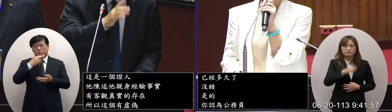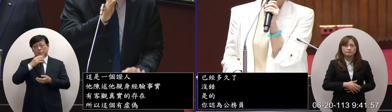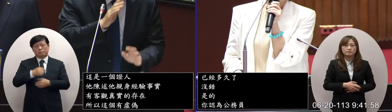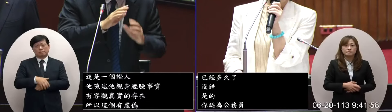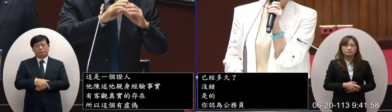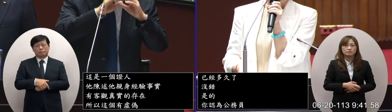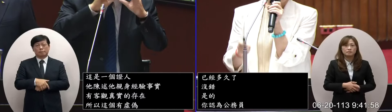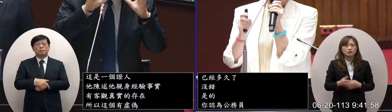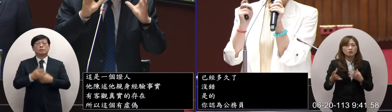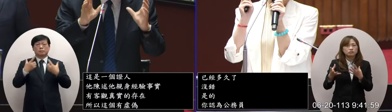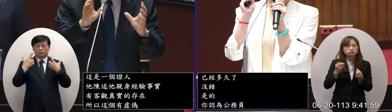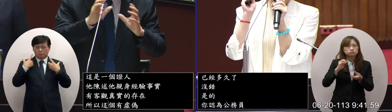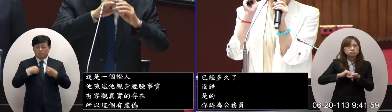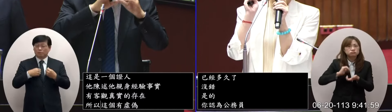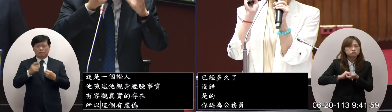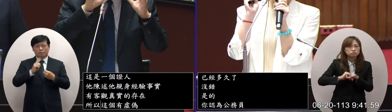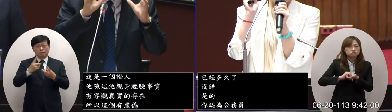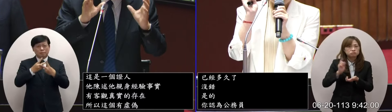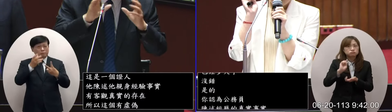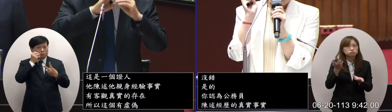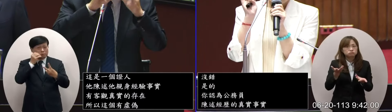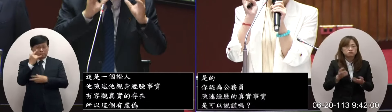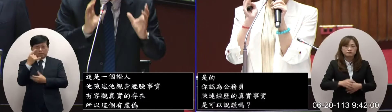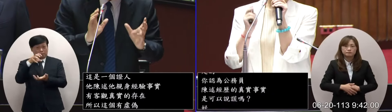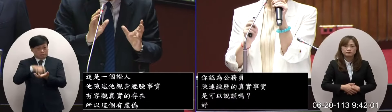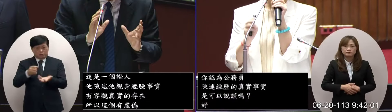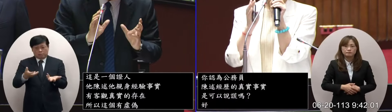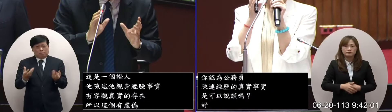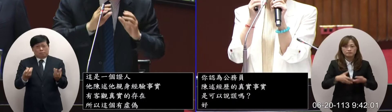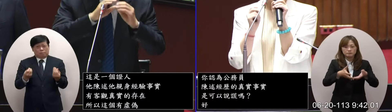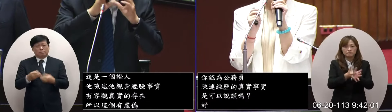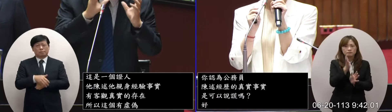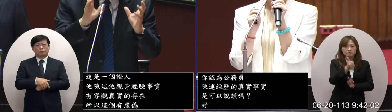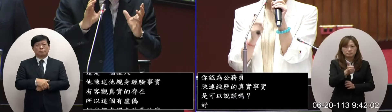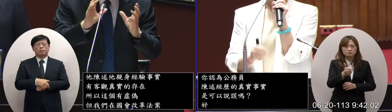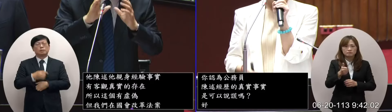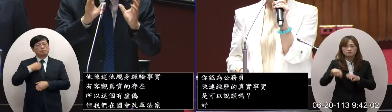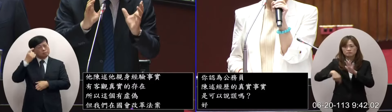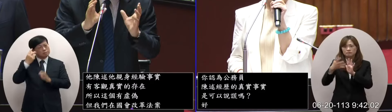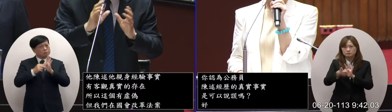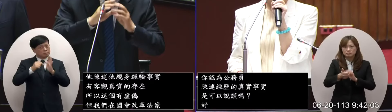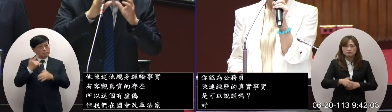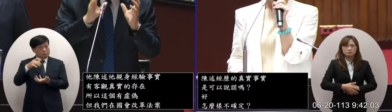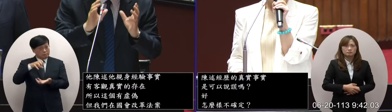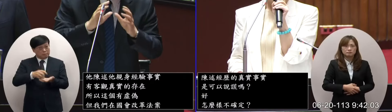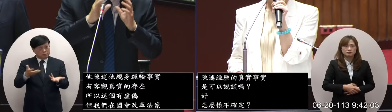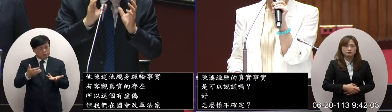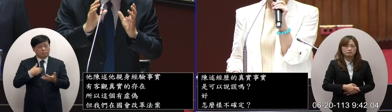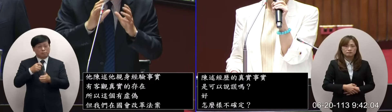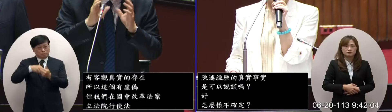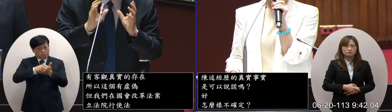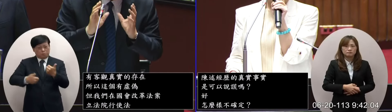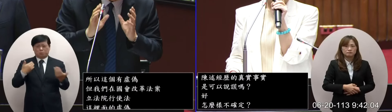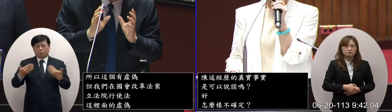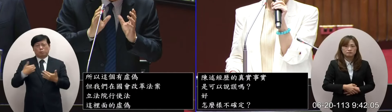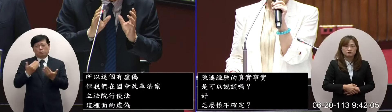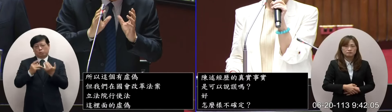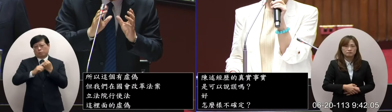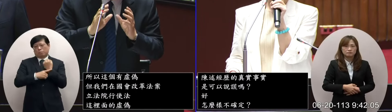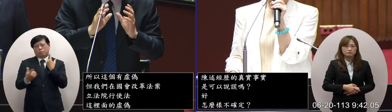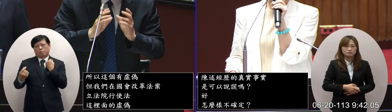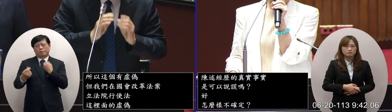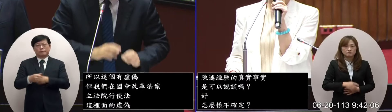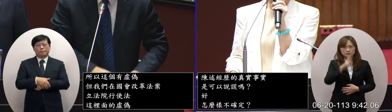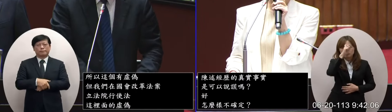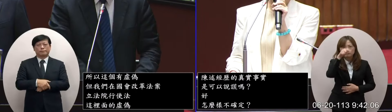人殊， 怎么样不确 定？他没有一个客观的一个待证的一个事实存在。 院长， 我想我讲这个待证事实存在，我想我应该很清楚，我们都练法律的。